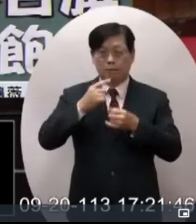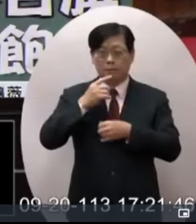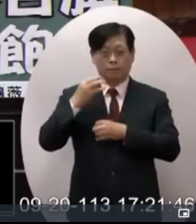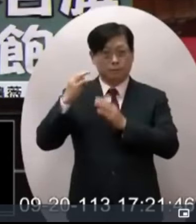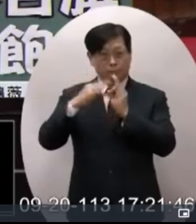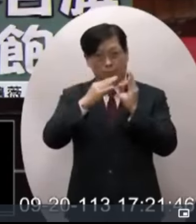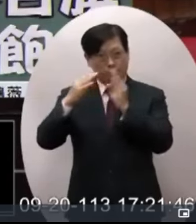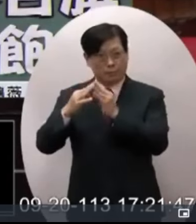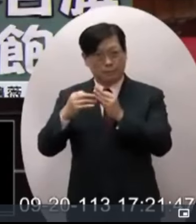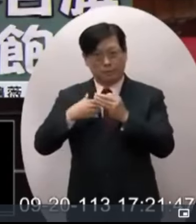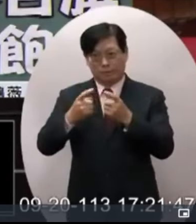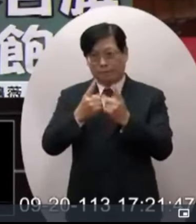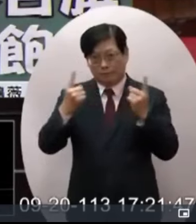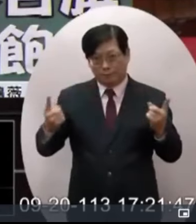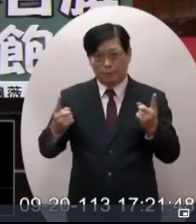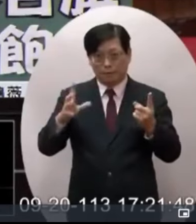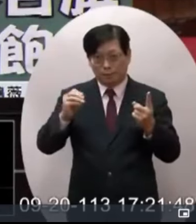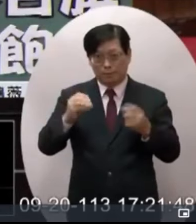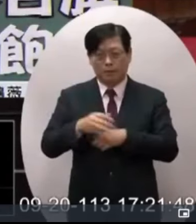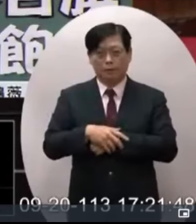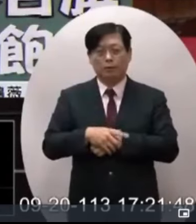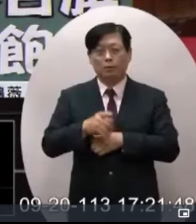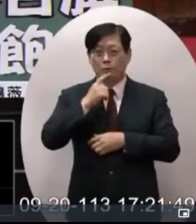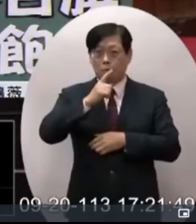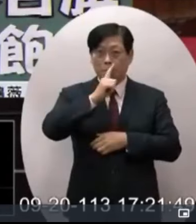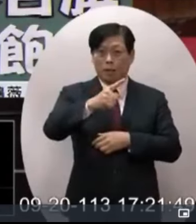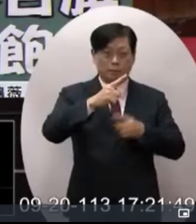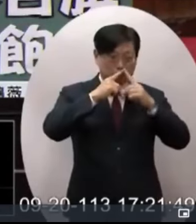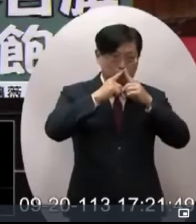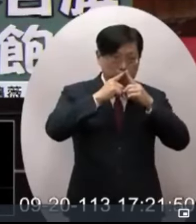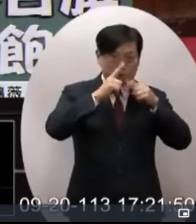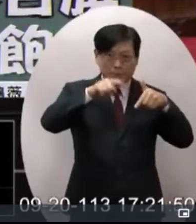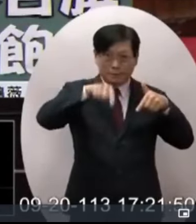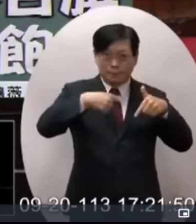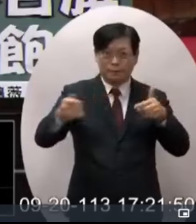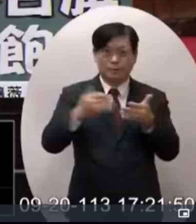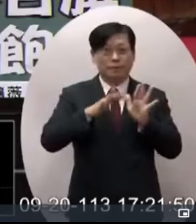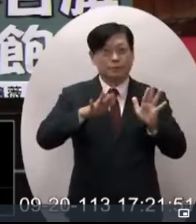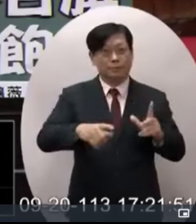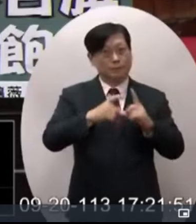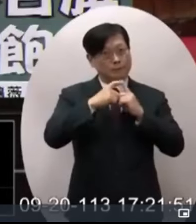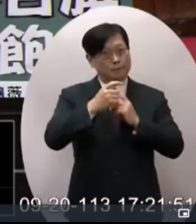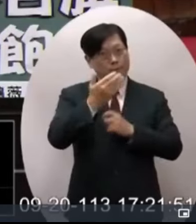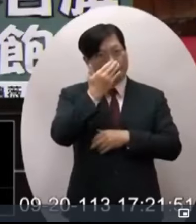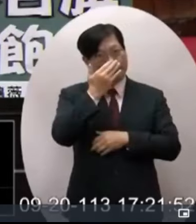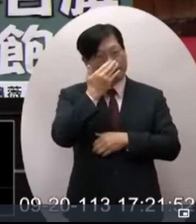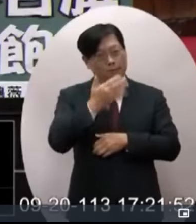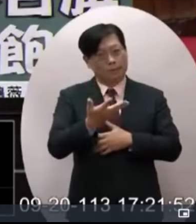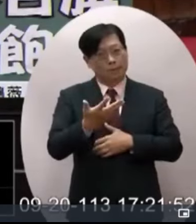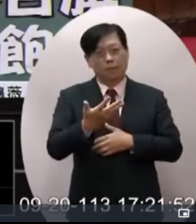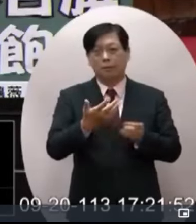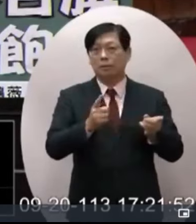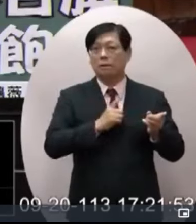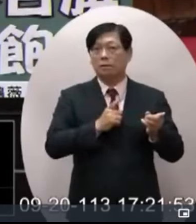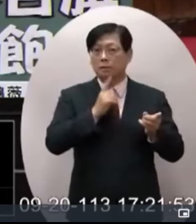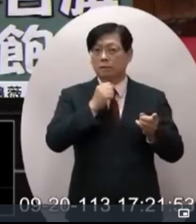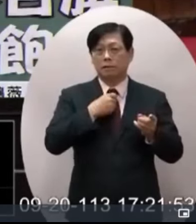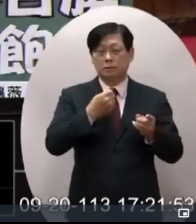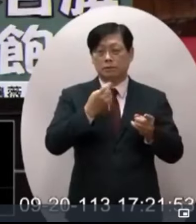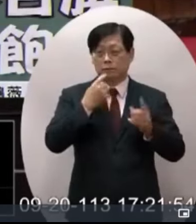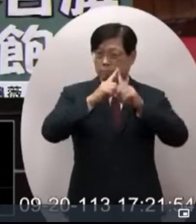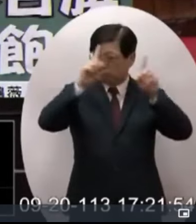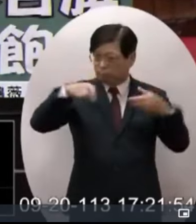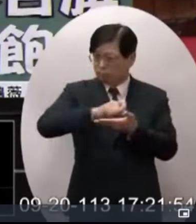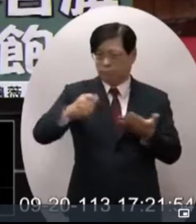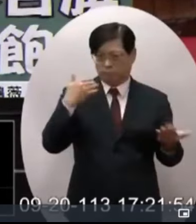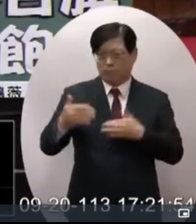位，我发文变成密件，到现在你不敢回文给我。 报告 我说你就白纸黑字